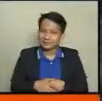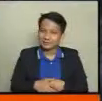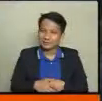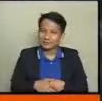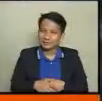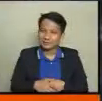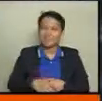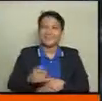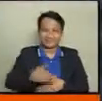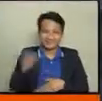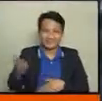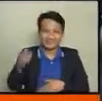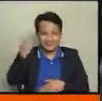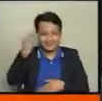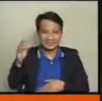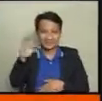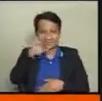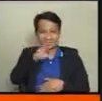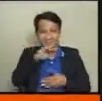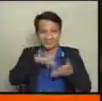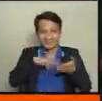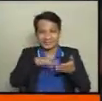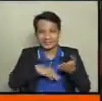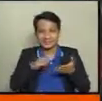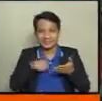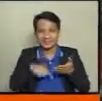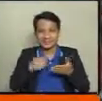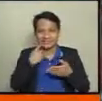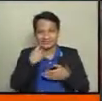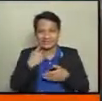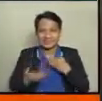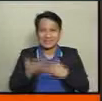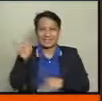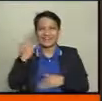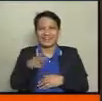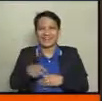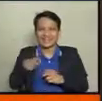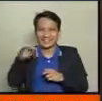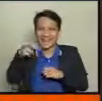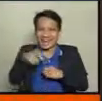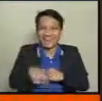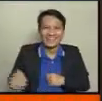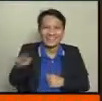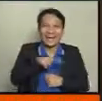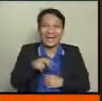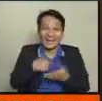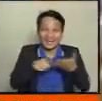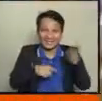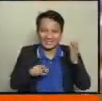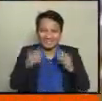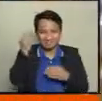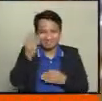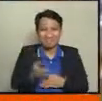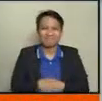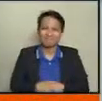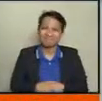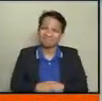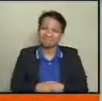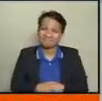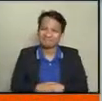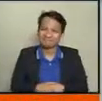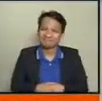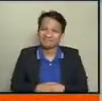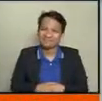basta Lieutenant Colonel, I'm sorry, hindi ko mahanap yung pangalan niya, pero nandito siya kanina at nag-ikot siya kasama ni Sir Junardo Carlos. Lord?